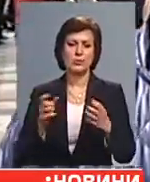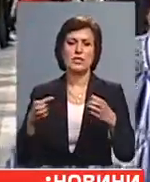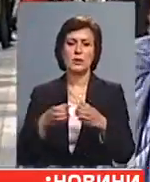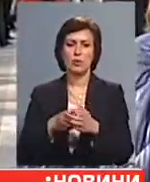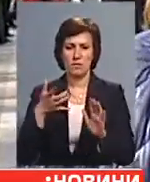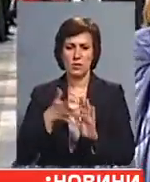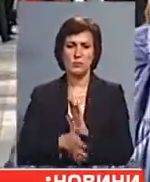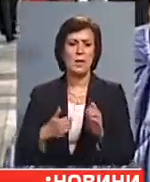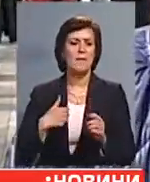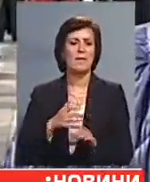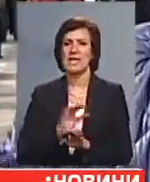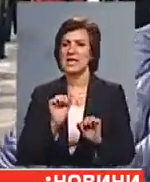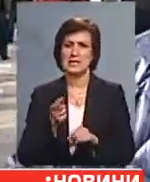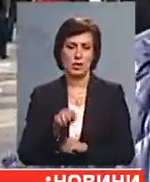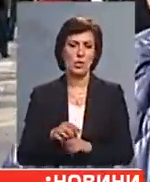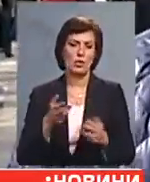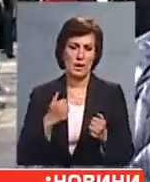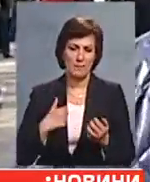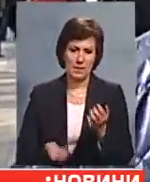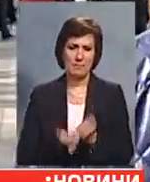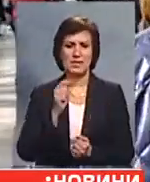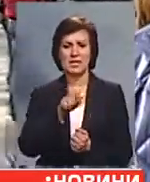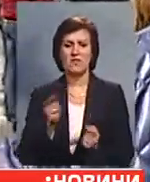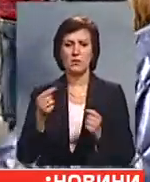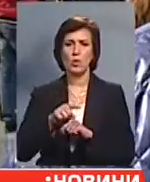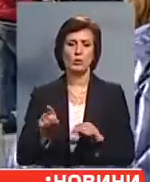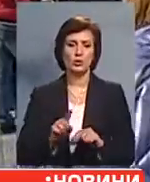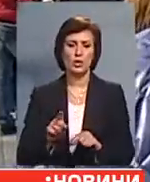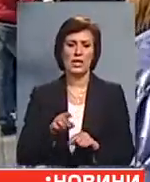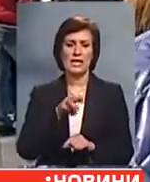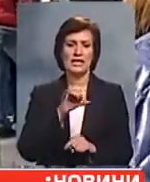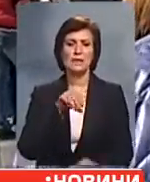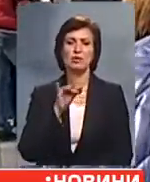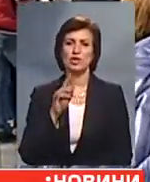Розумієте, ми не за то. Так, ми підтримуємо їх в тому, що Демчишина треба зняти,